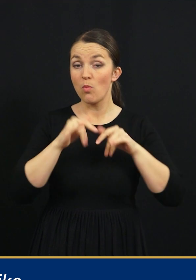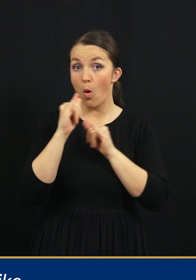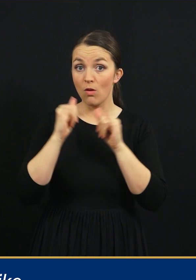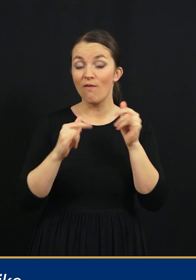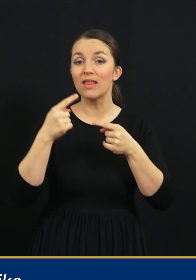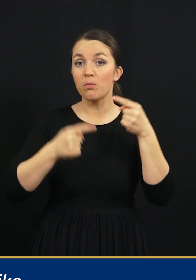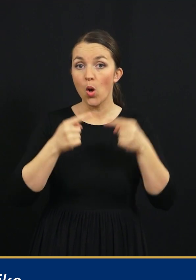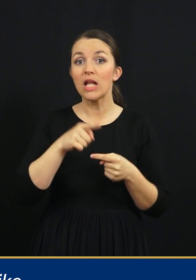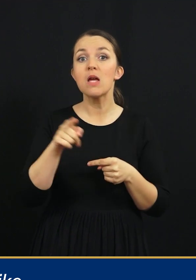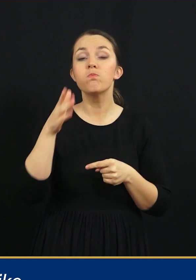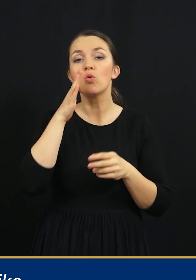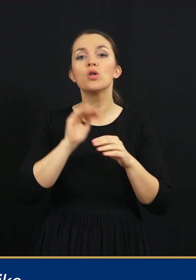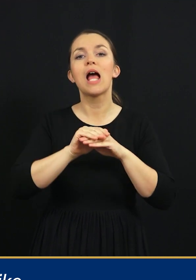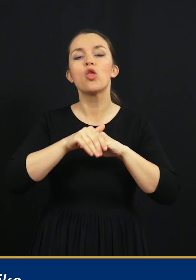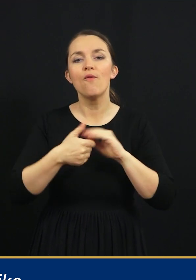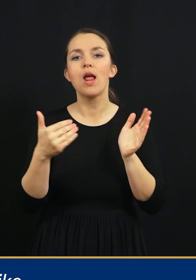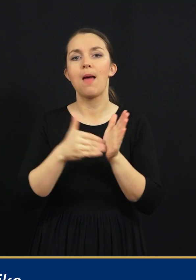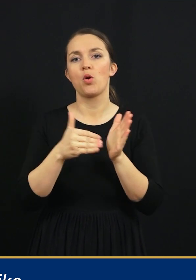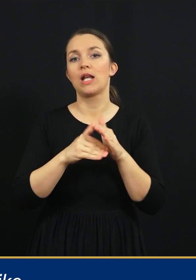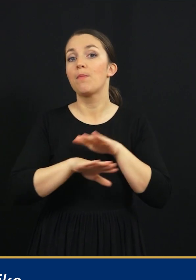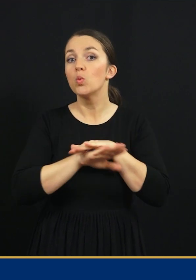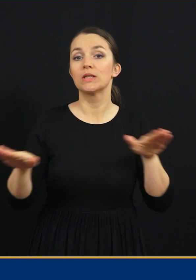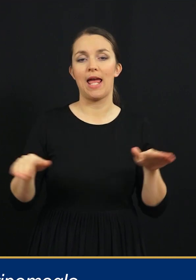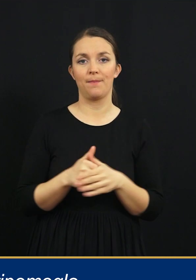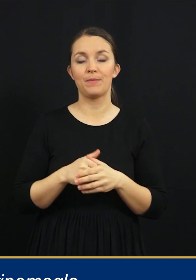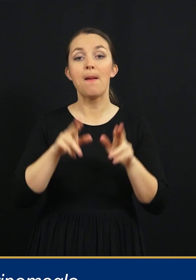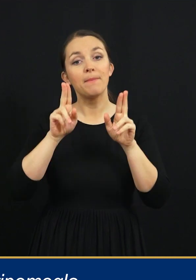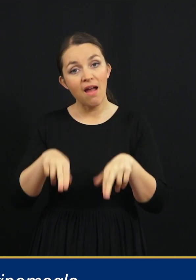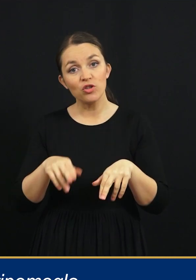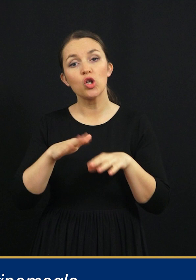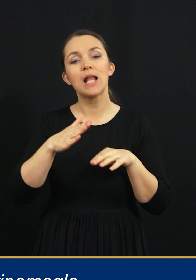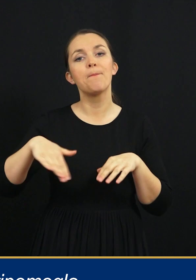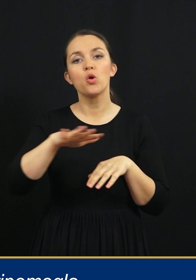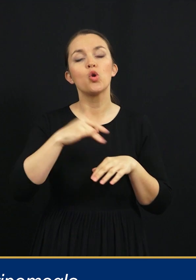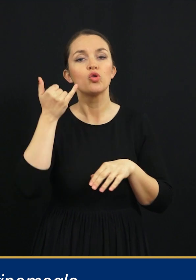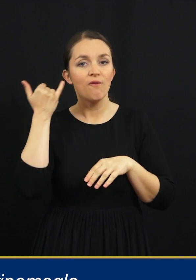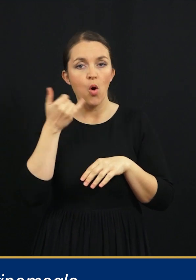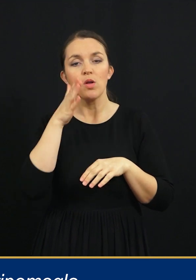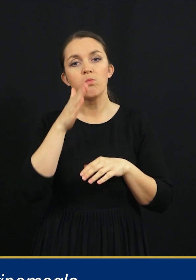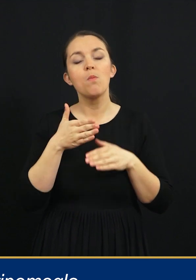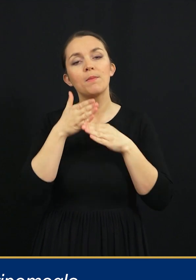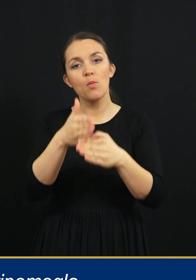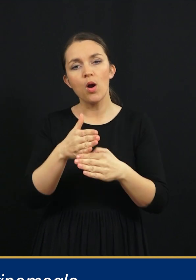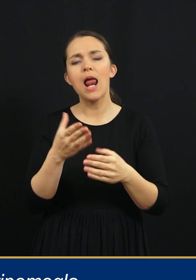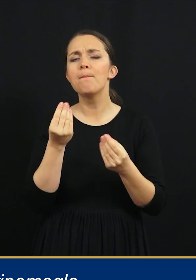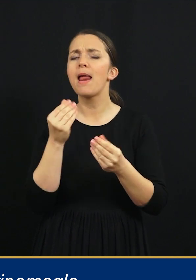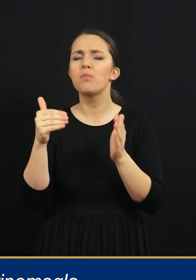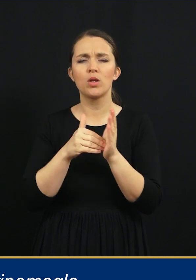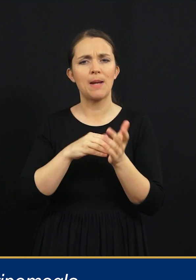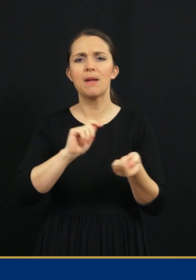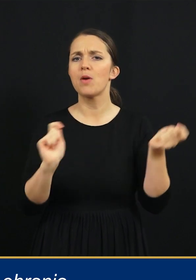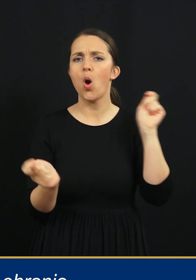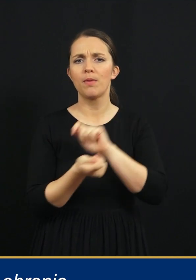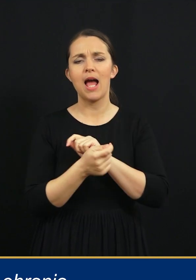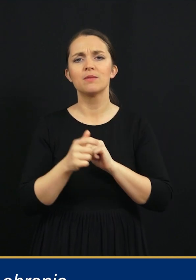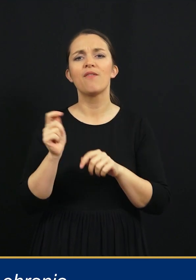oblikovati politike, ki bodo zadovoljile potrebe vseh. Pravičnost na področju vode bo pripomogla k prepotrebni preobrazbi